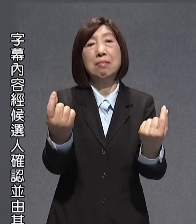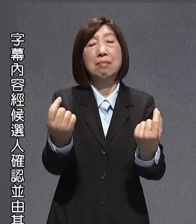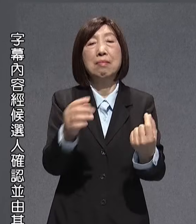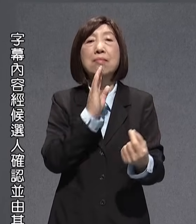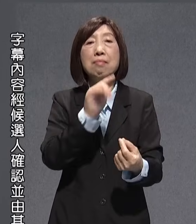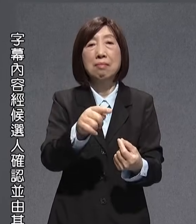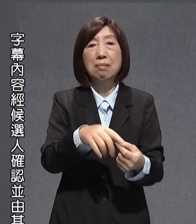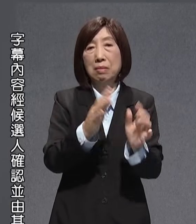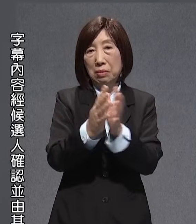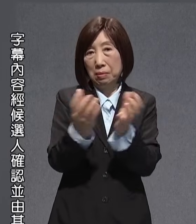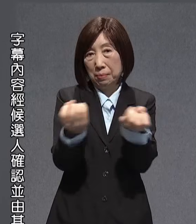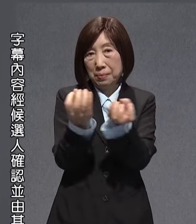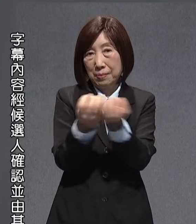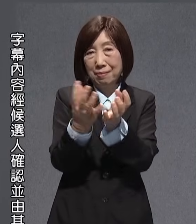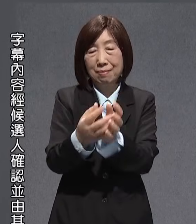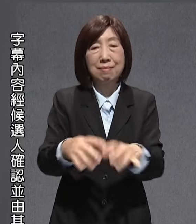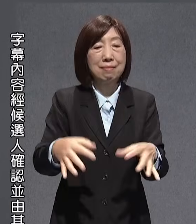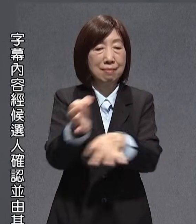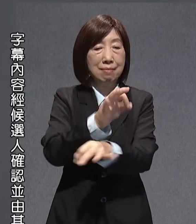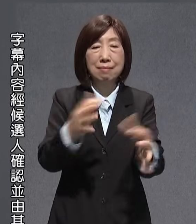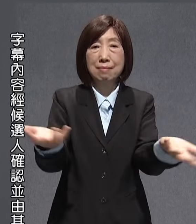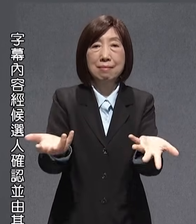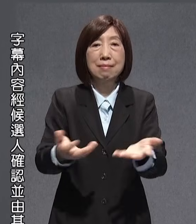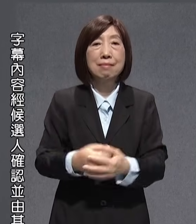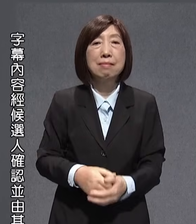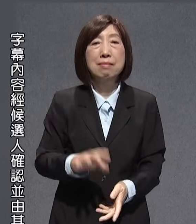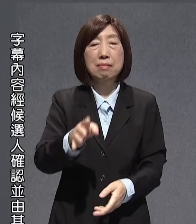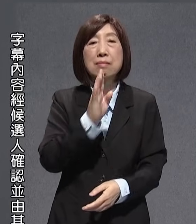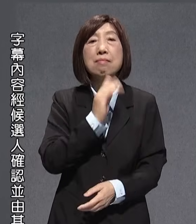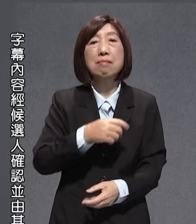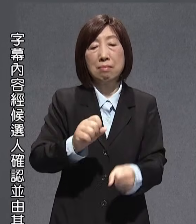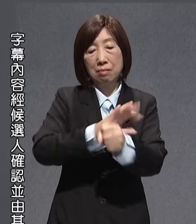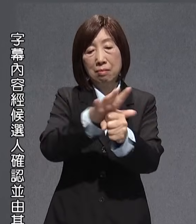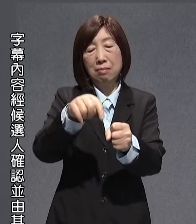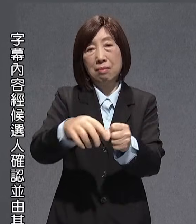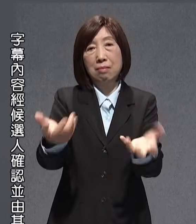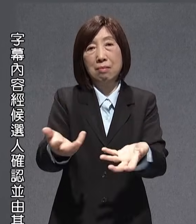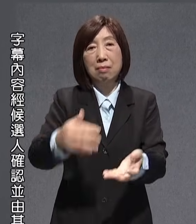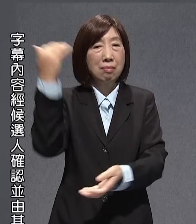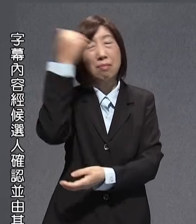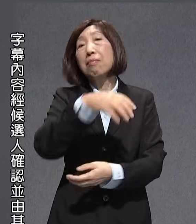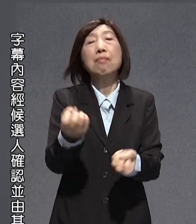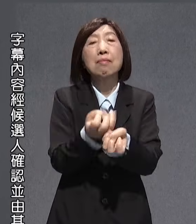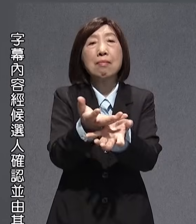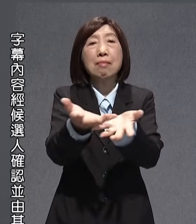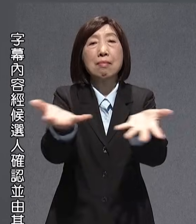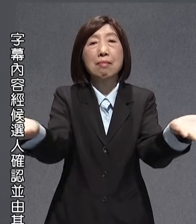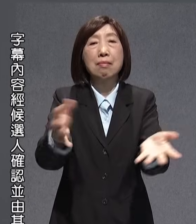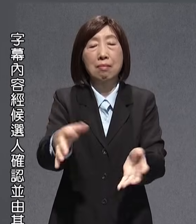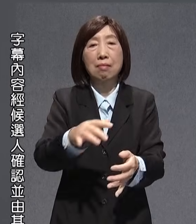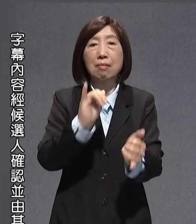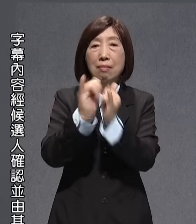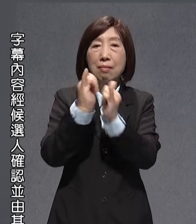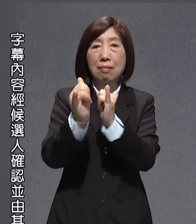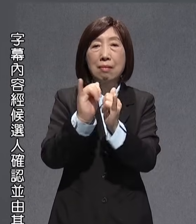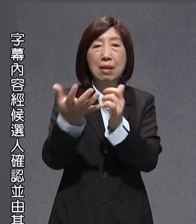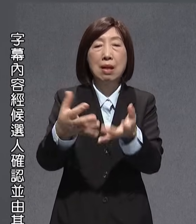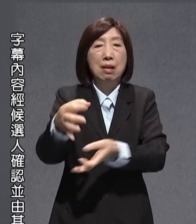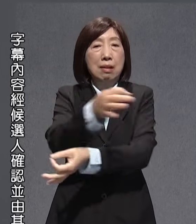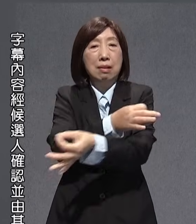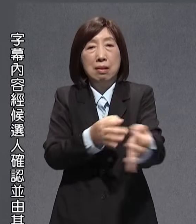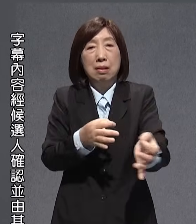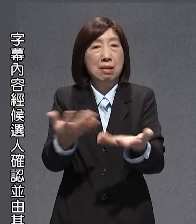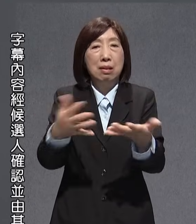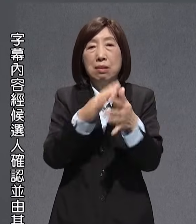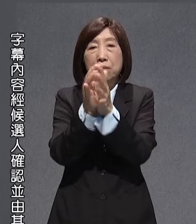这也引发很多经济上的问题。新冠肺炎疫情突然而来，造成社会经济的重大冲